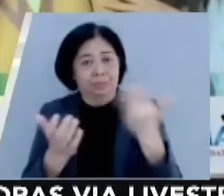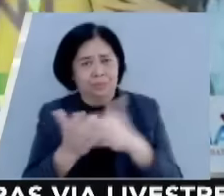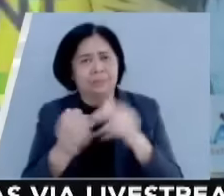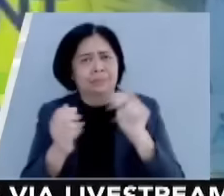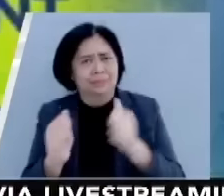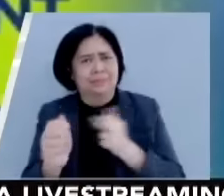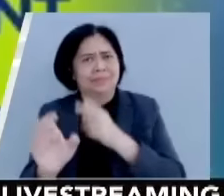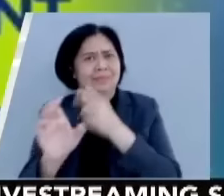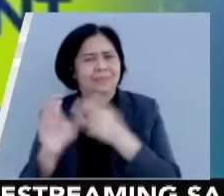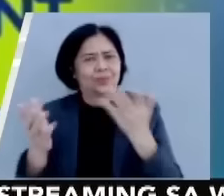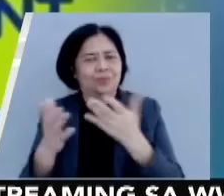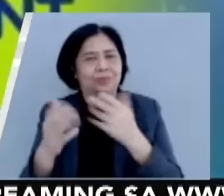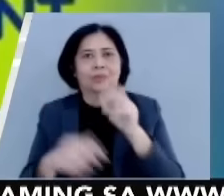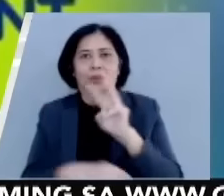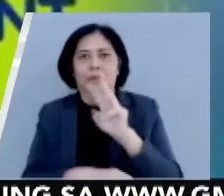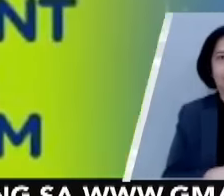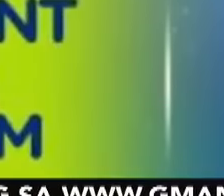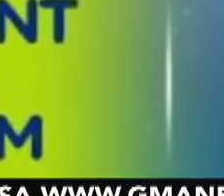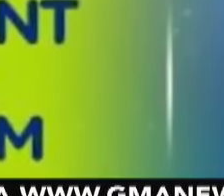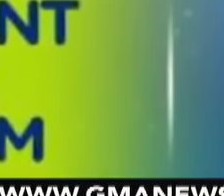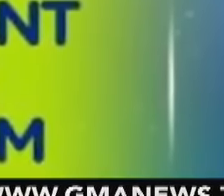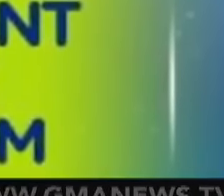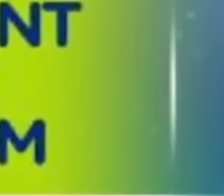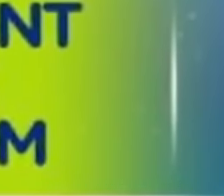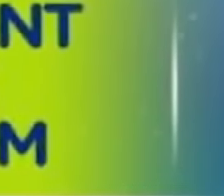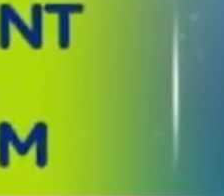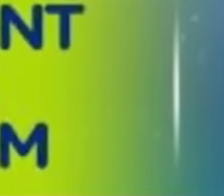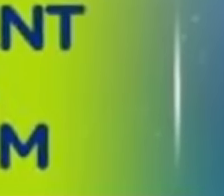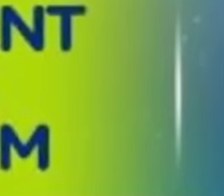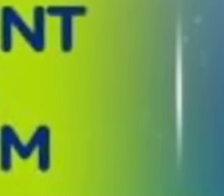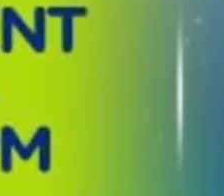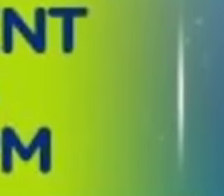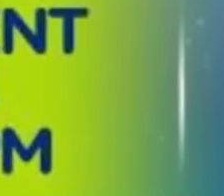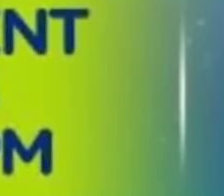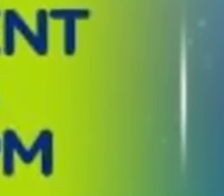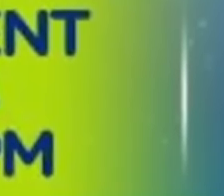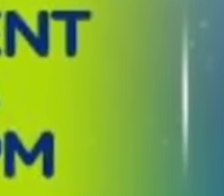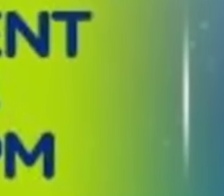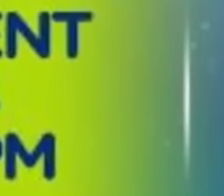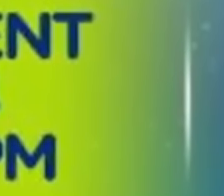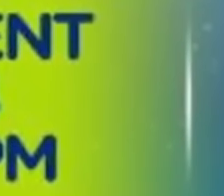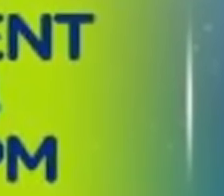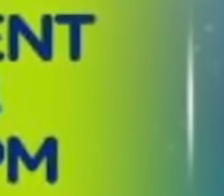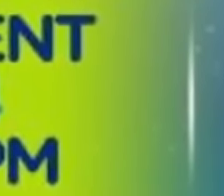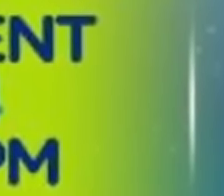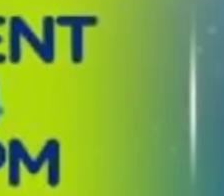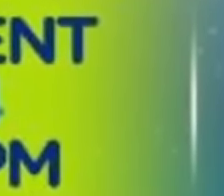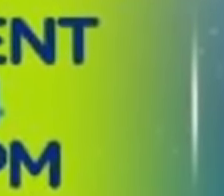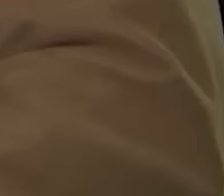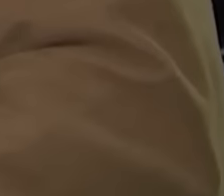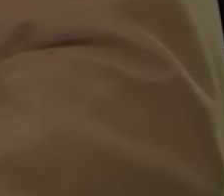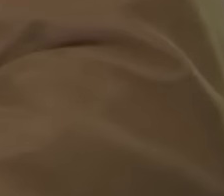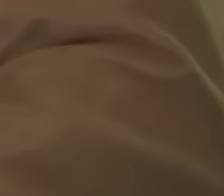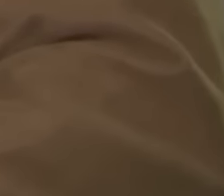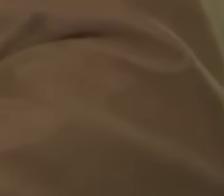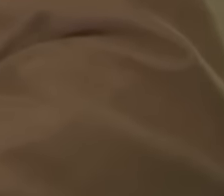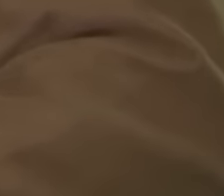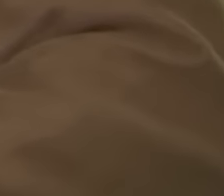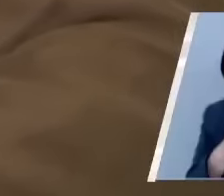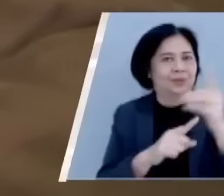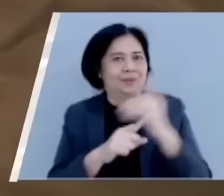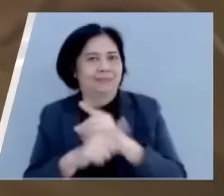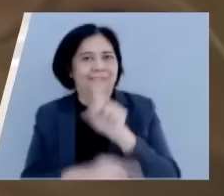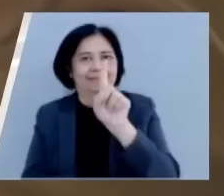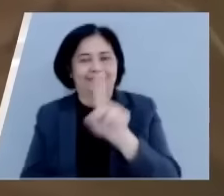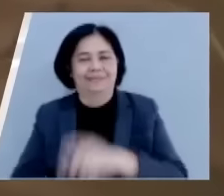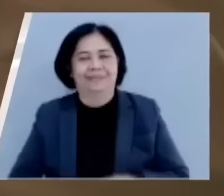dahil nasa World Trade Center sa Pasay City naman ang Noel Bazaar sa darating na November 22 hanggang December